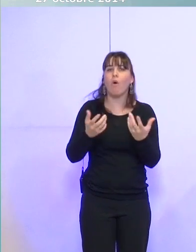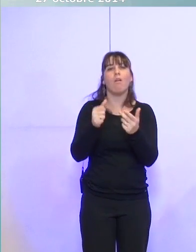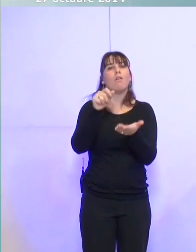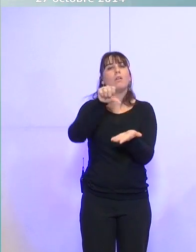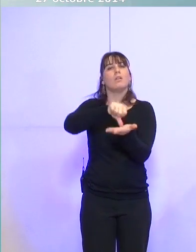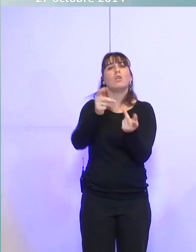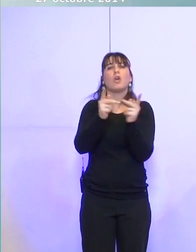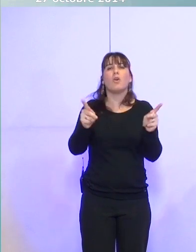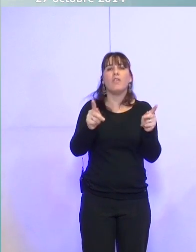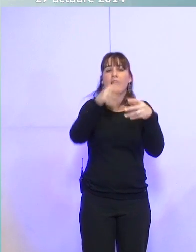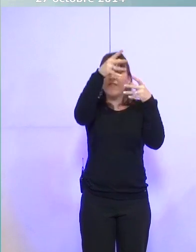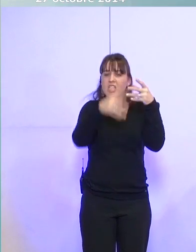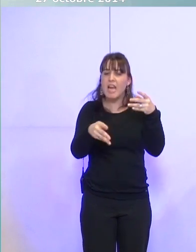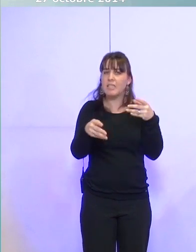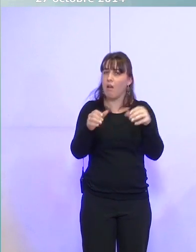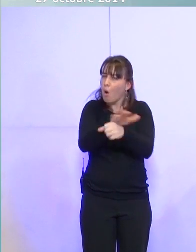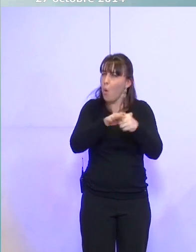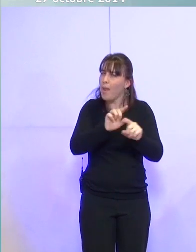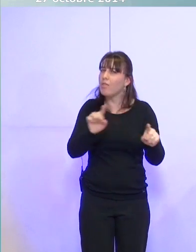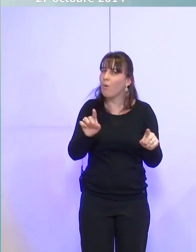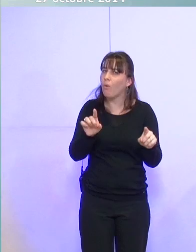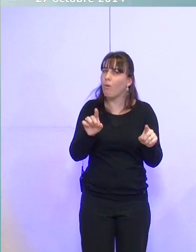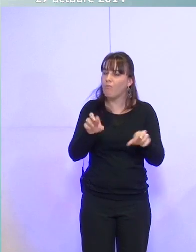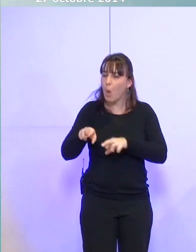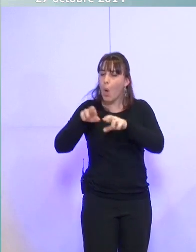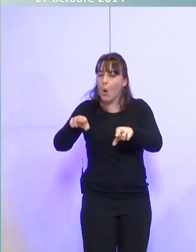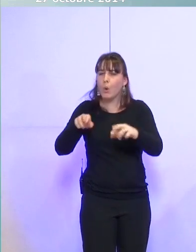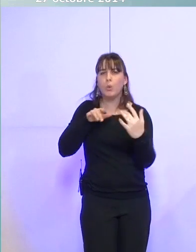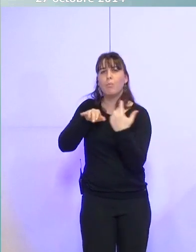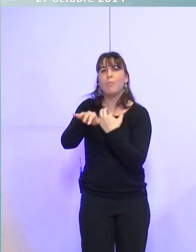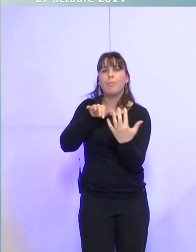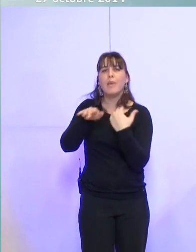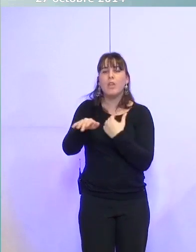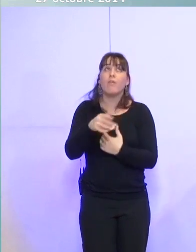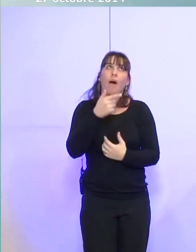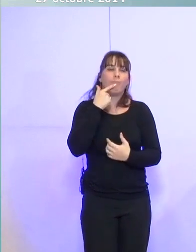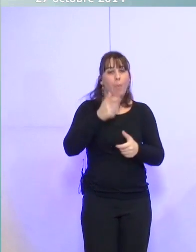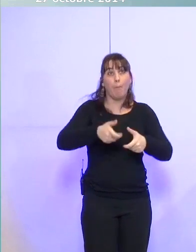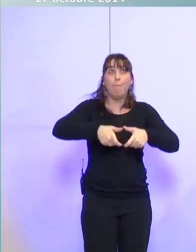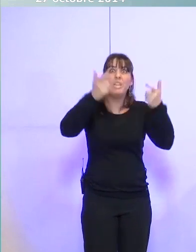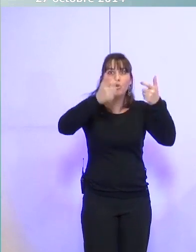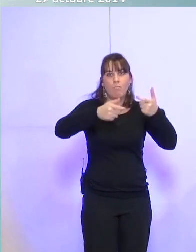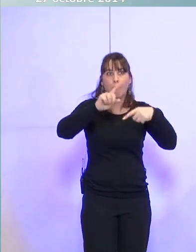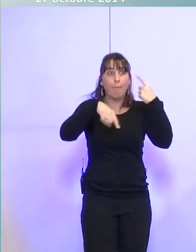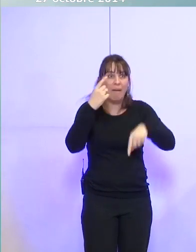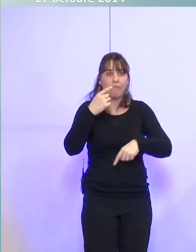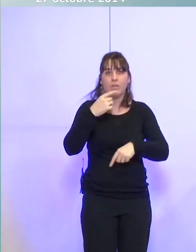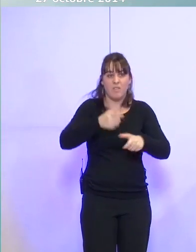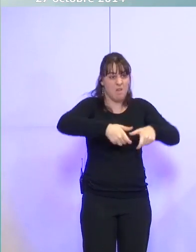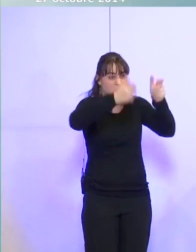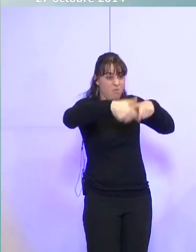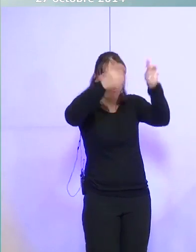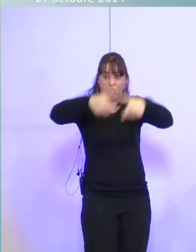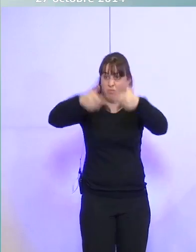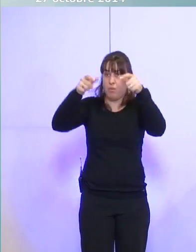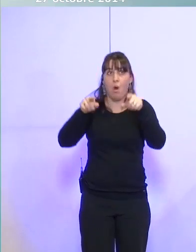centre-ville, une partie seulement, et dans le même temps, les rues piétonnes ont été bitumisées, rendues noires et rendues comme si on